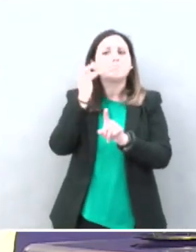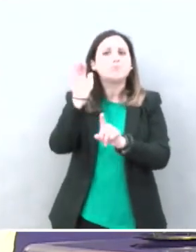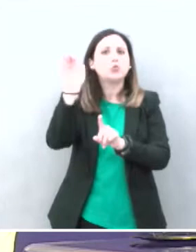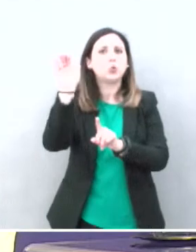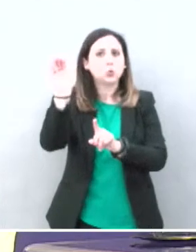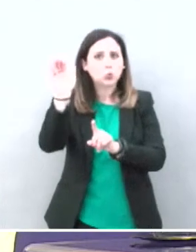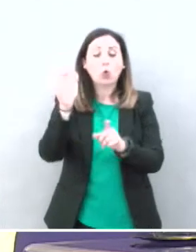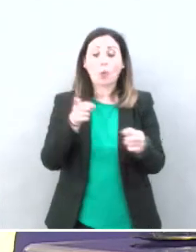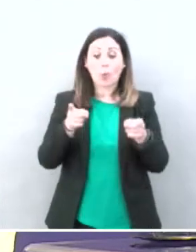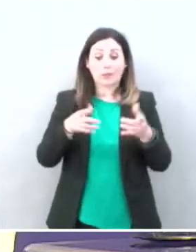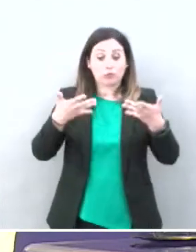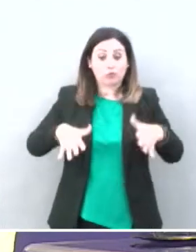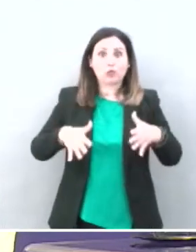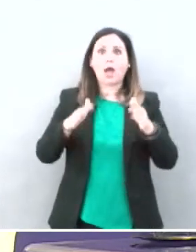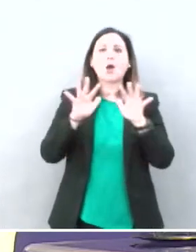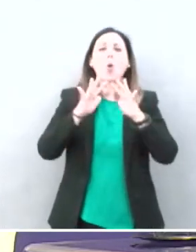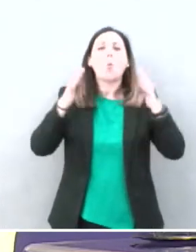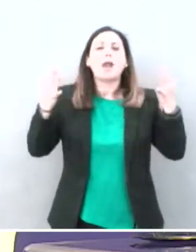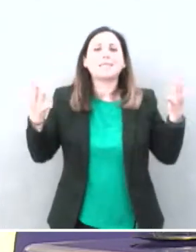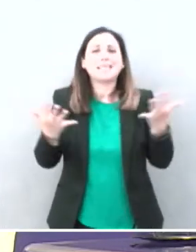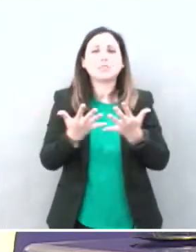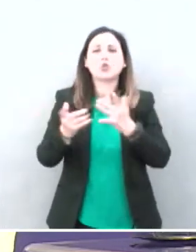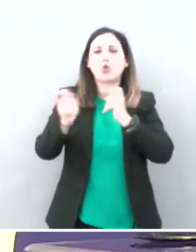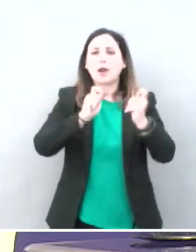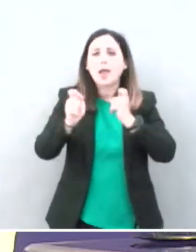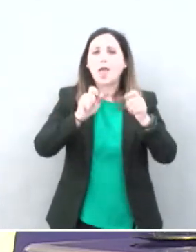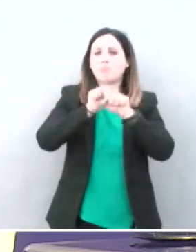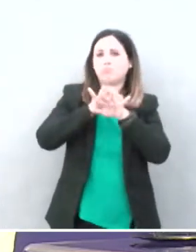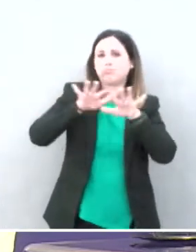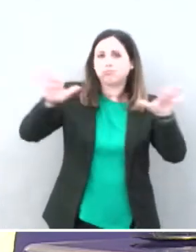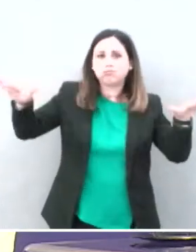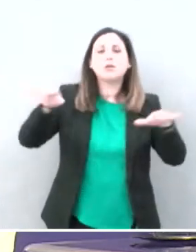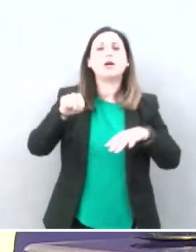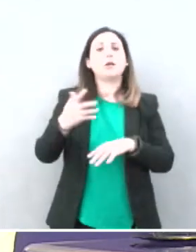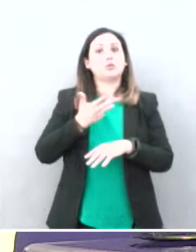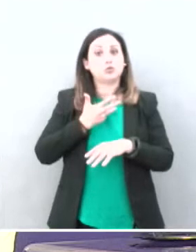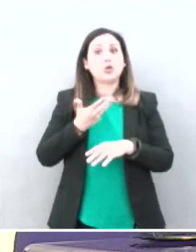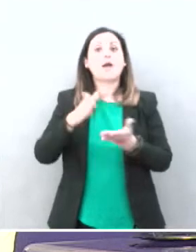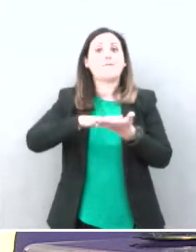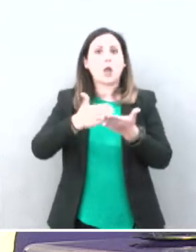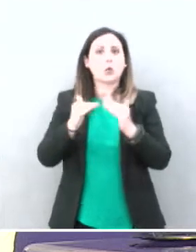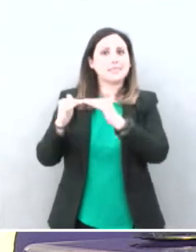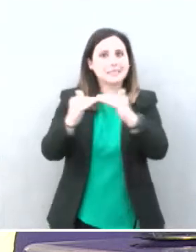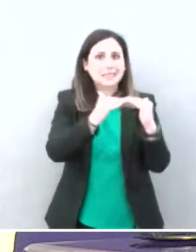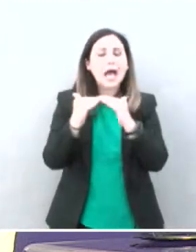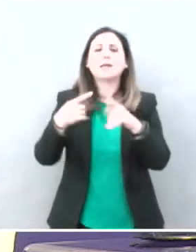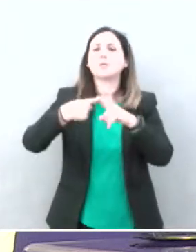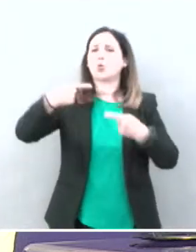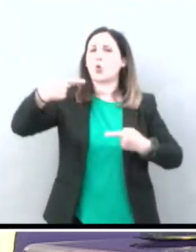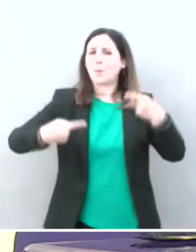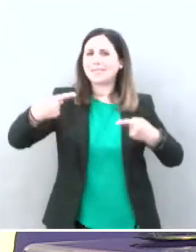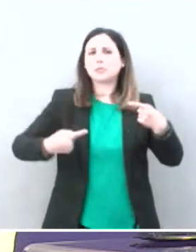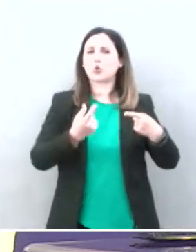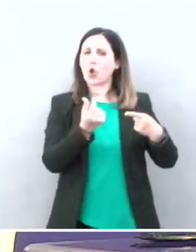in cui la globalizzazione porta su tante produzioni, il livello di standardizzazione, quindi la competizione sul costo, a livelli